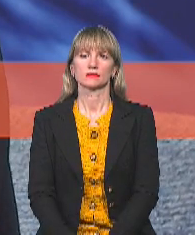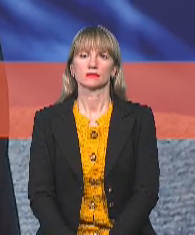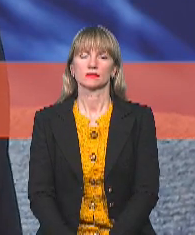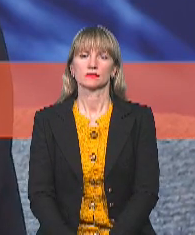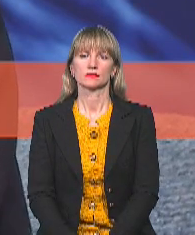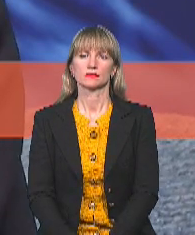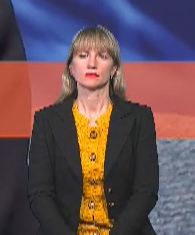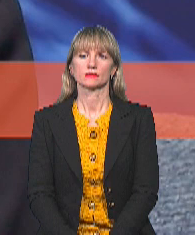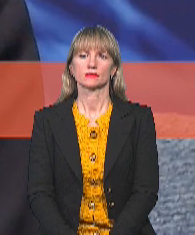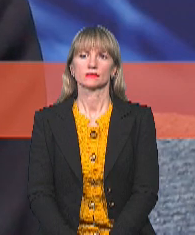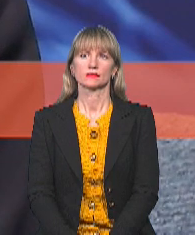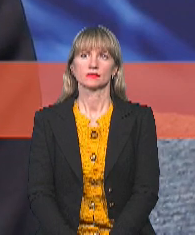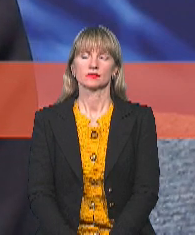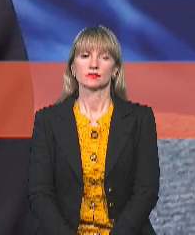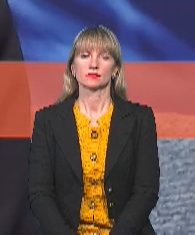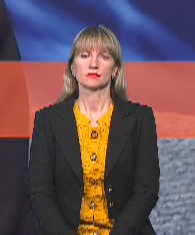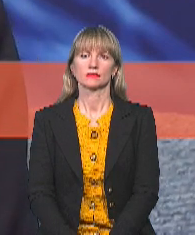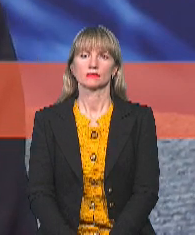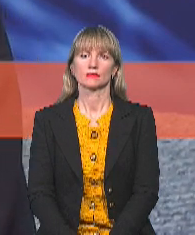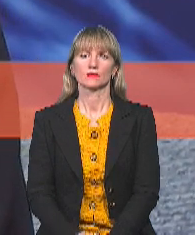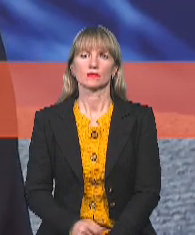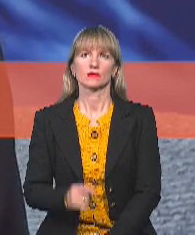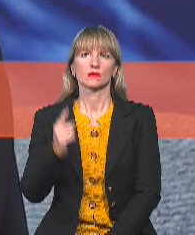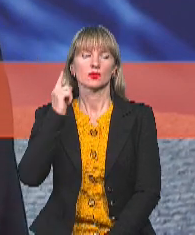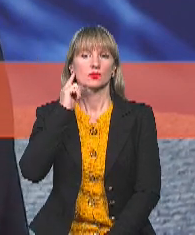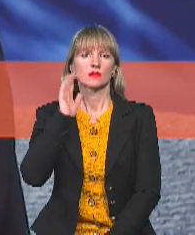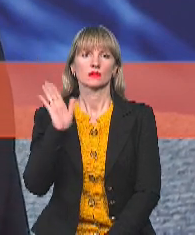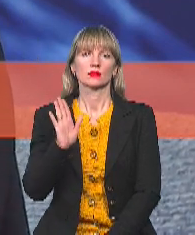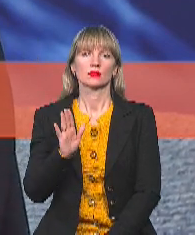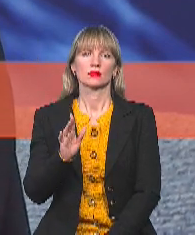Ну, щось ми не чуємо. Сподіваємося, що телеглядачі.